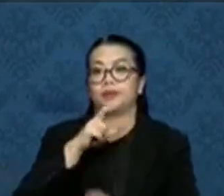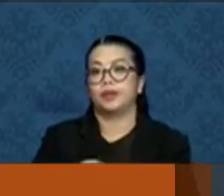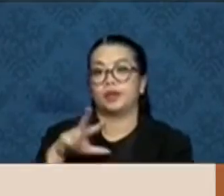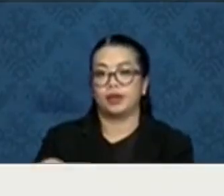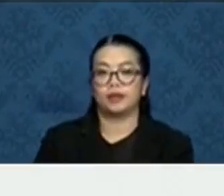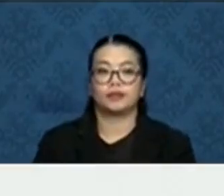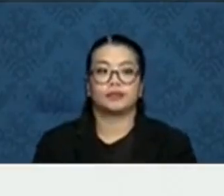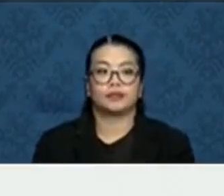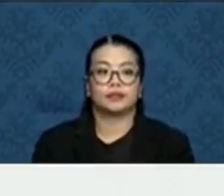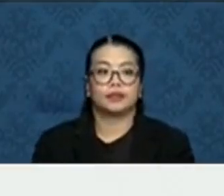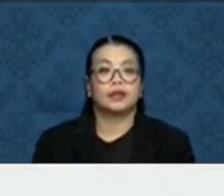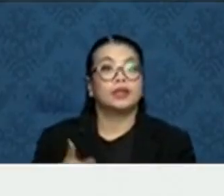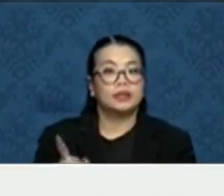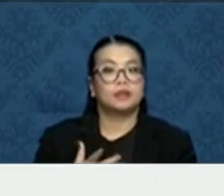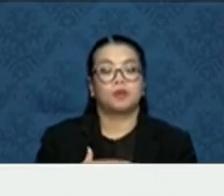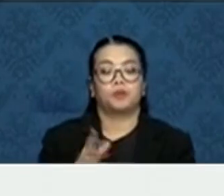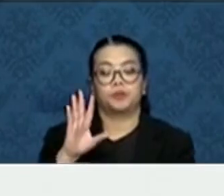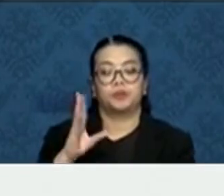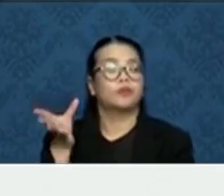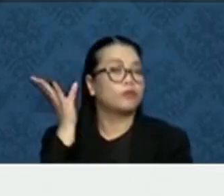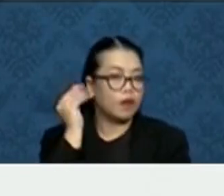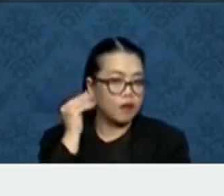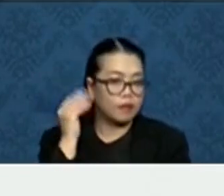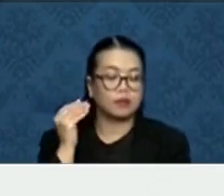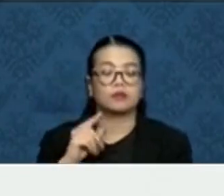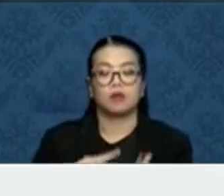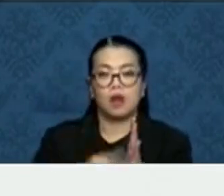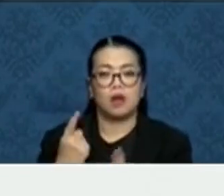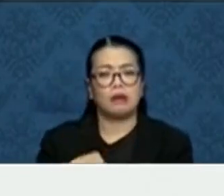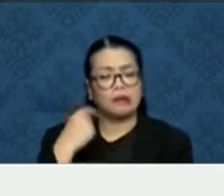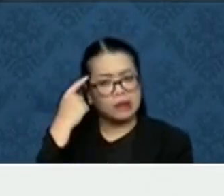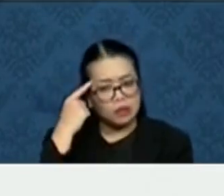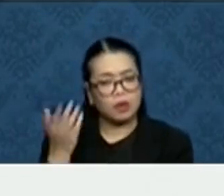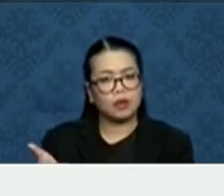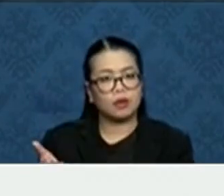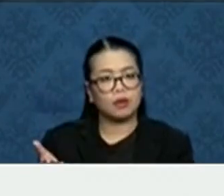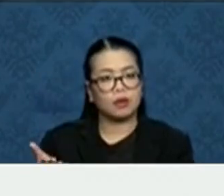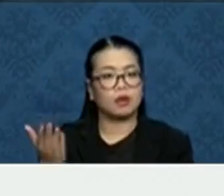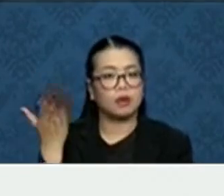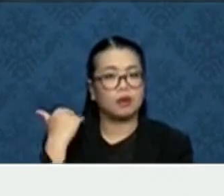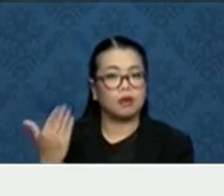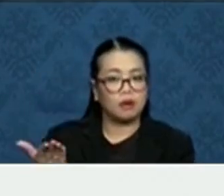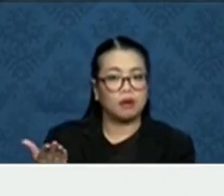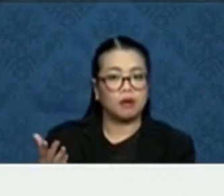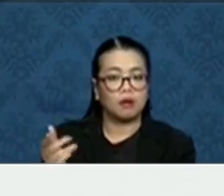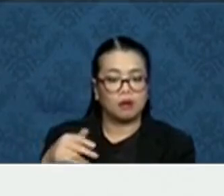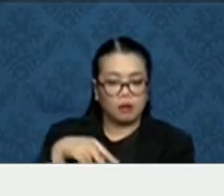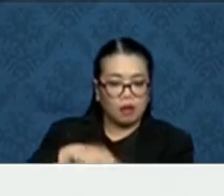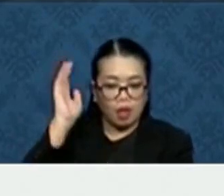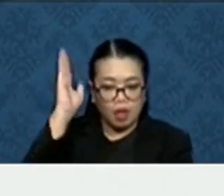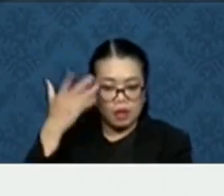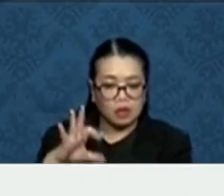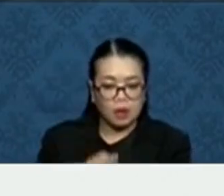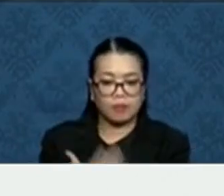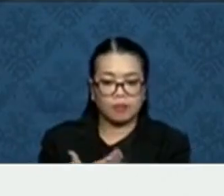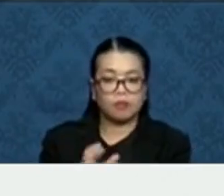เพื่อไทยจริงๆแล้วผมนั่งฟังมาตั้งแต่เบื้องต้นผมไม่คิดว่าท่านอดีตรัฐมนตรีจะลุกขึ้นอภิปรายที่ด้วยซ้ำมบ